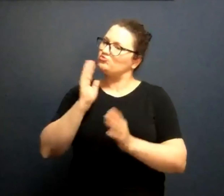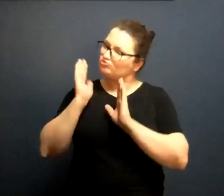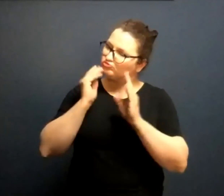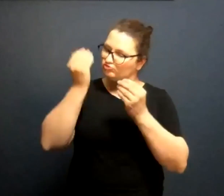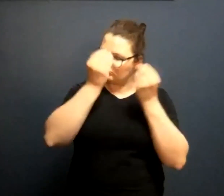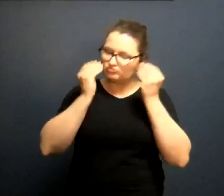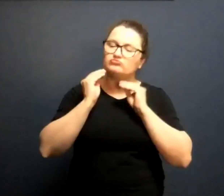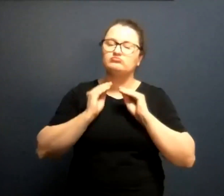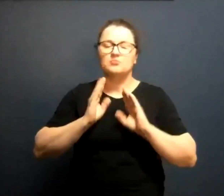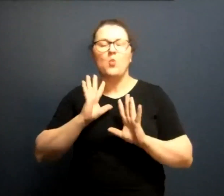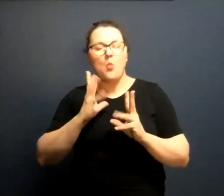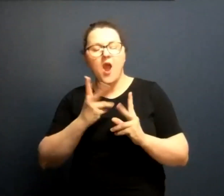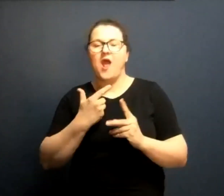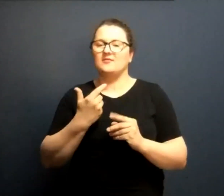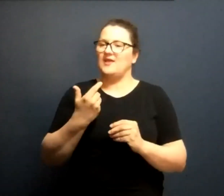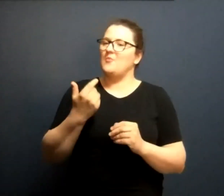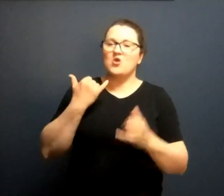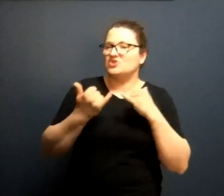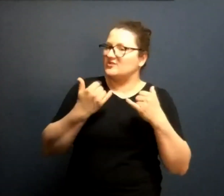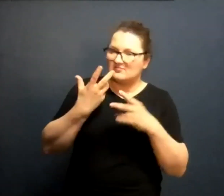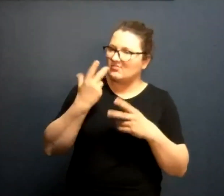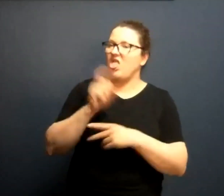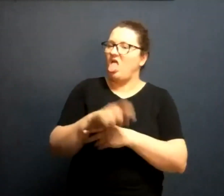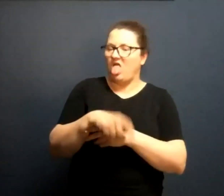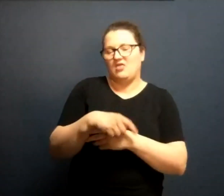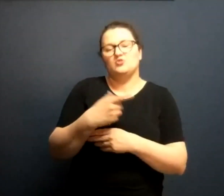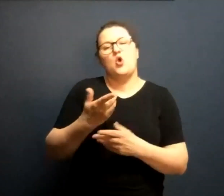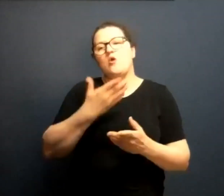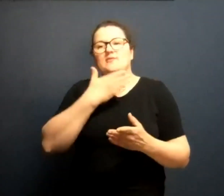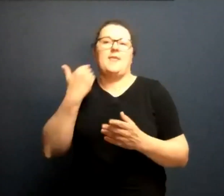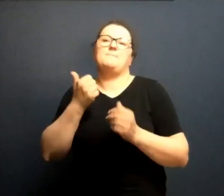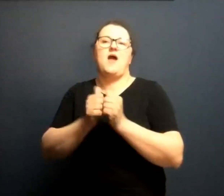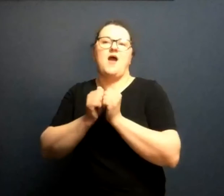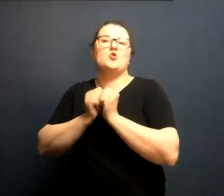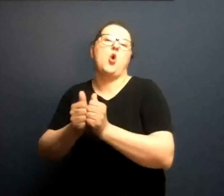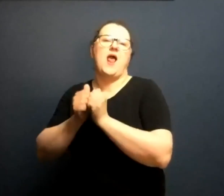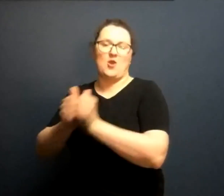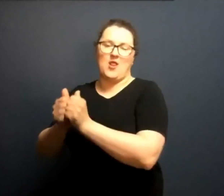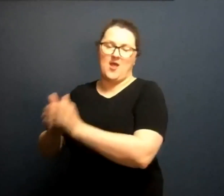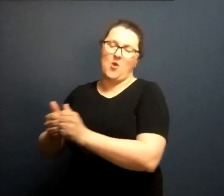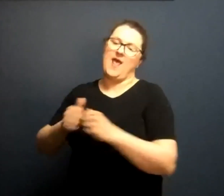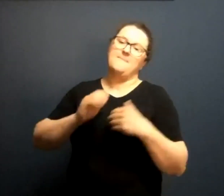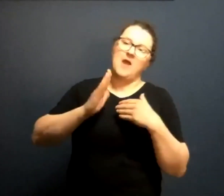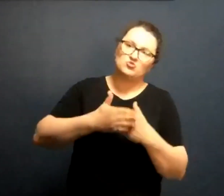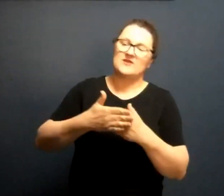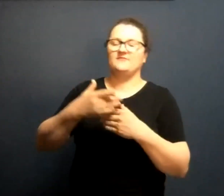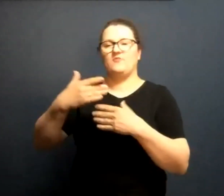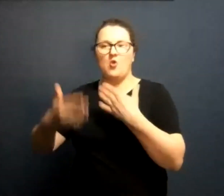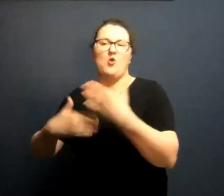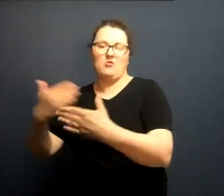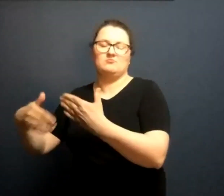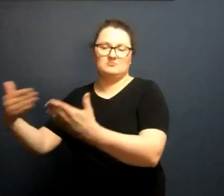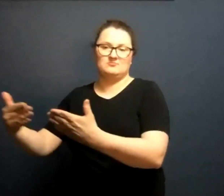małżonka, jako kolejne te role. Jesteśmy bieszakami na role, więc kobiety w tym bieszaku mają